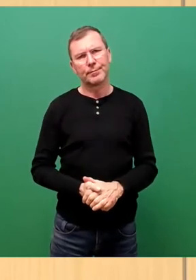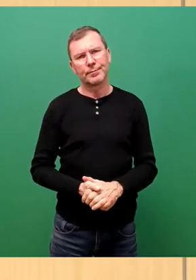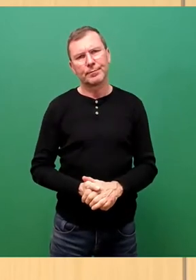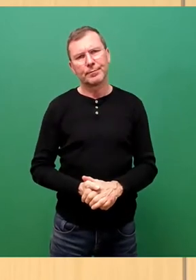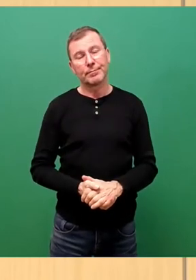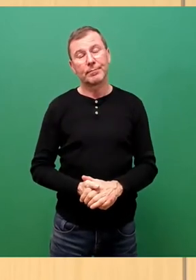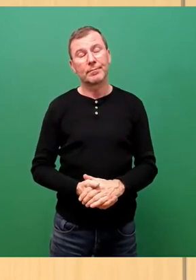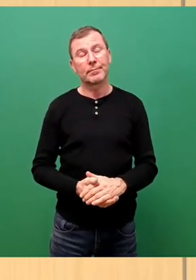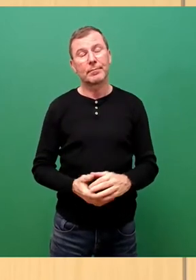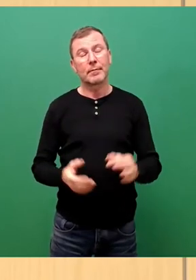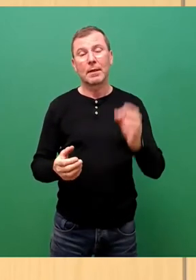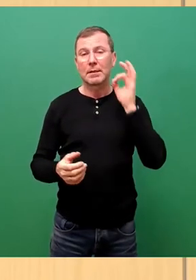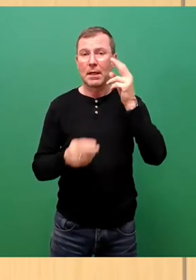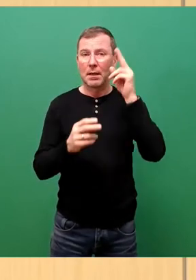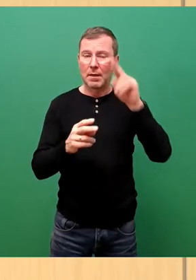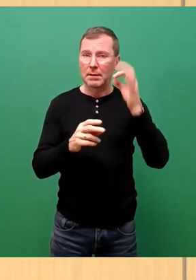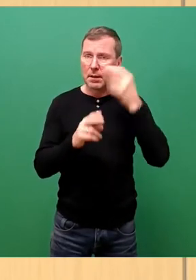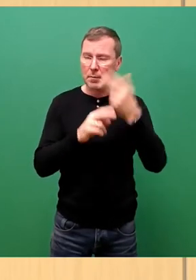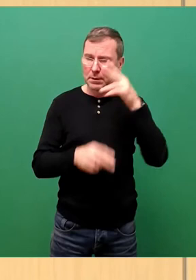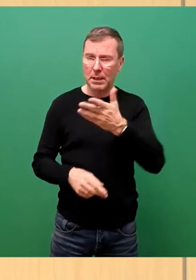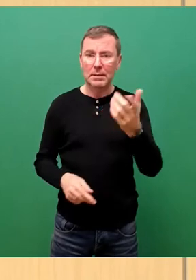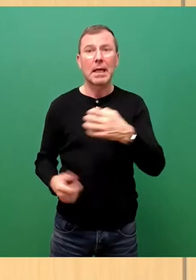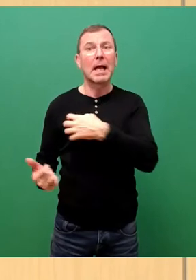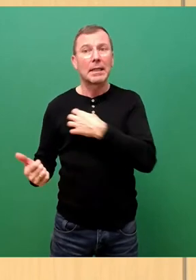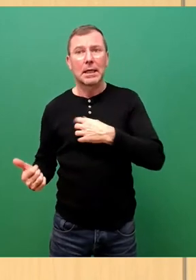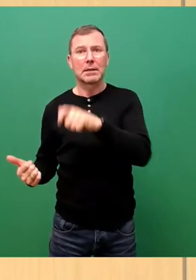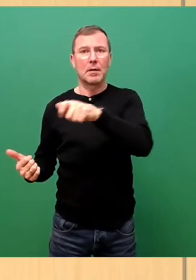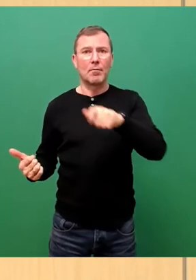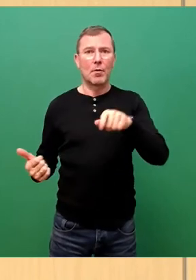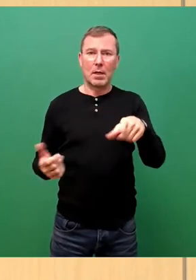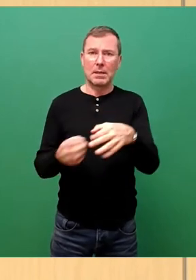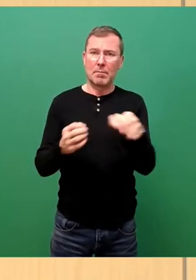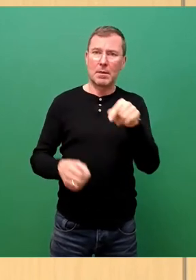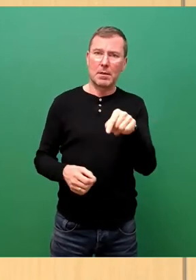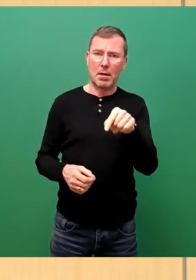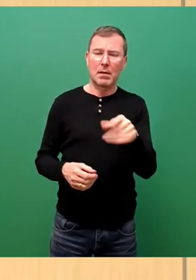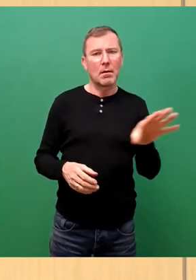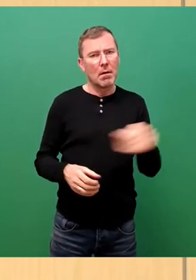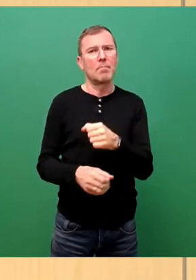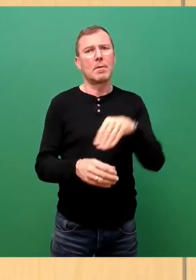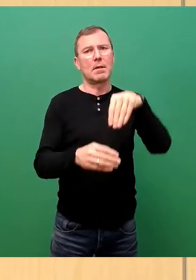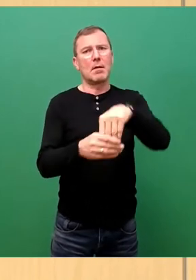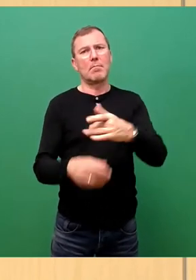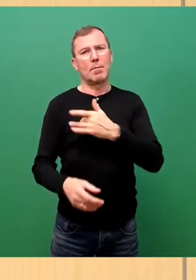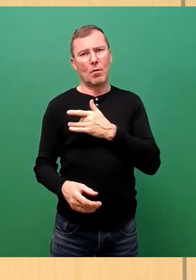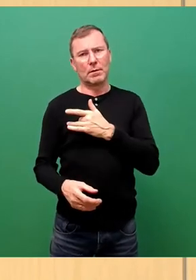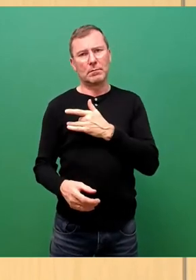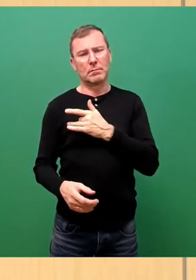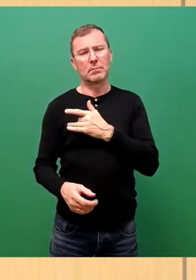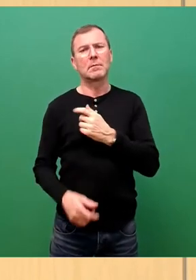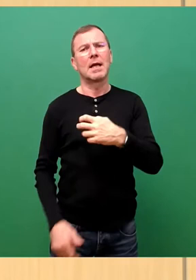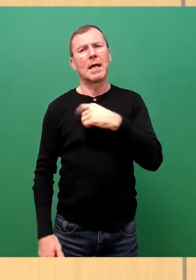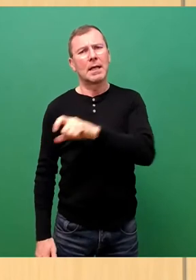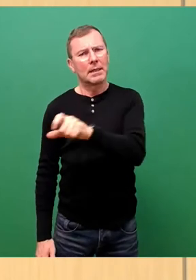Meine sehr verehrten Damen und Herren, auch Dresdnerinnen und Dresdner waren an diesen Taten beteiligt. Auch Dresdner waren